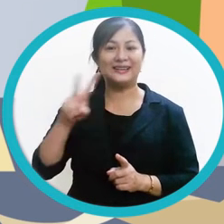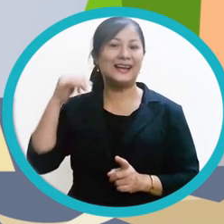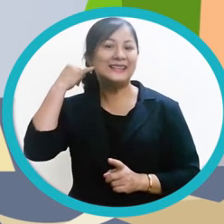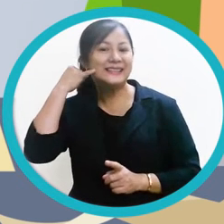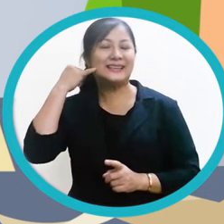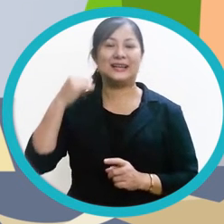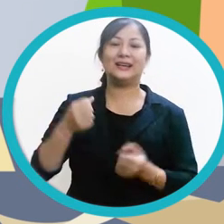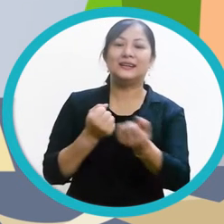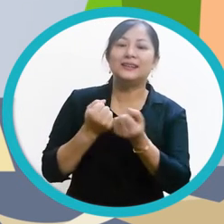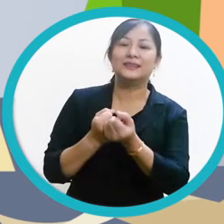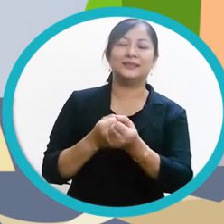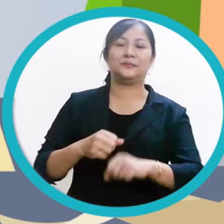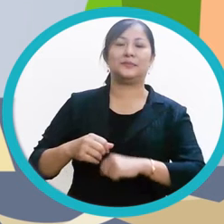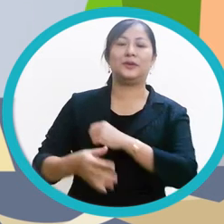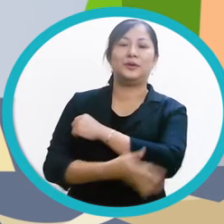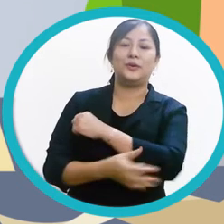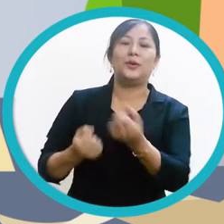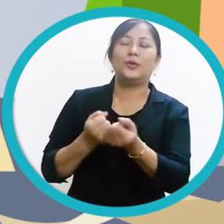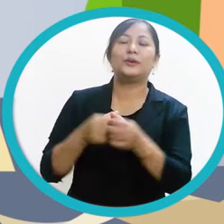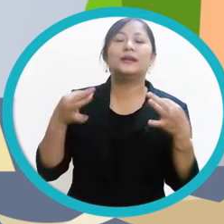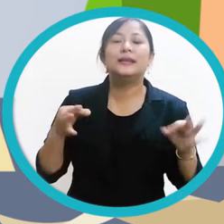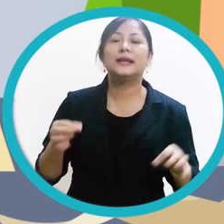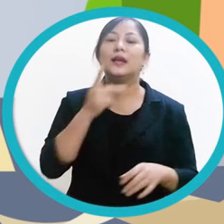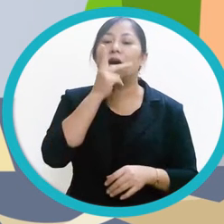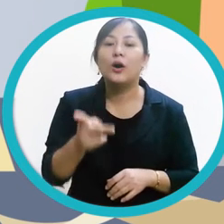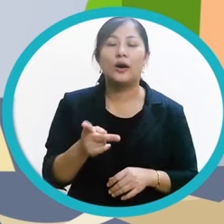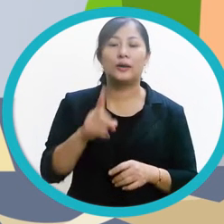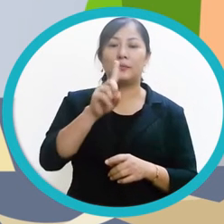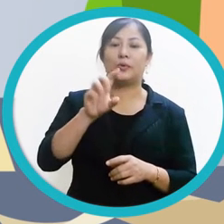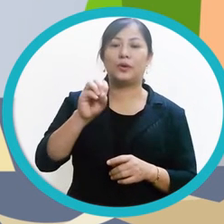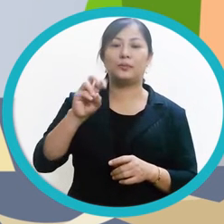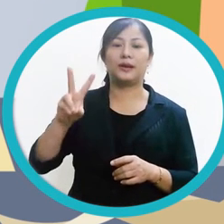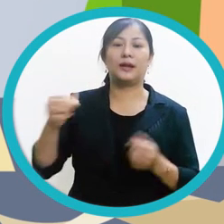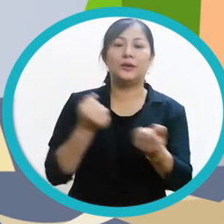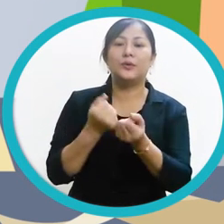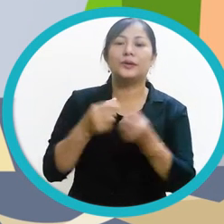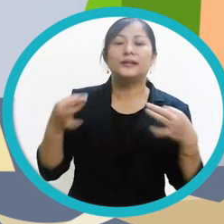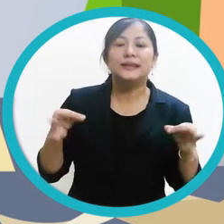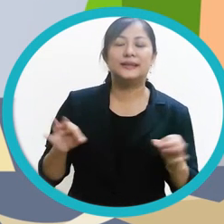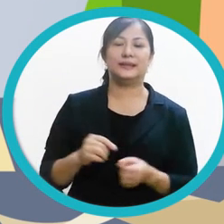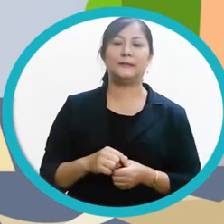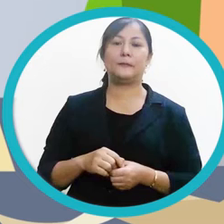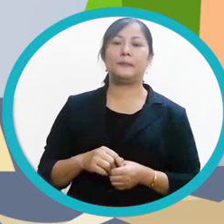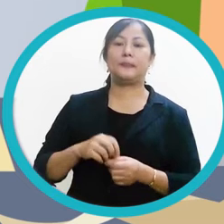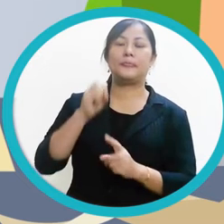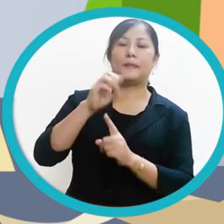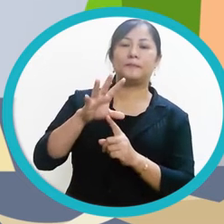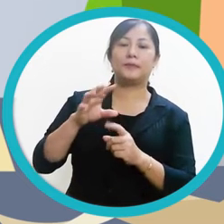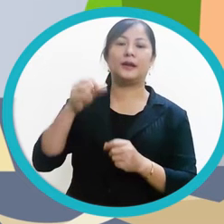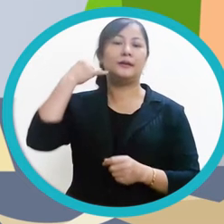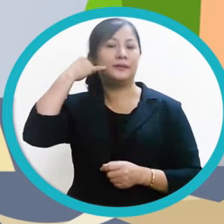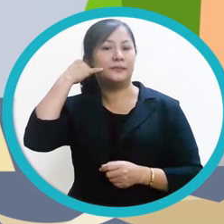cho anh hỏi, 1022 là hỗ trợ gì vậy em? Dạ, tổng đài 1022 là cổng thông tin giải đáp tất cả các phản ánh của công